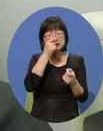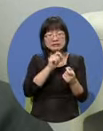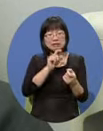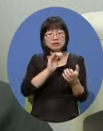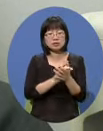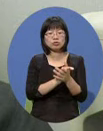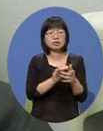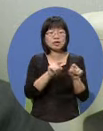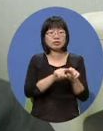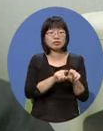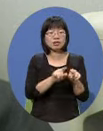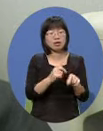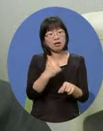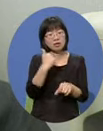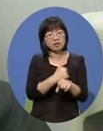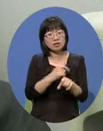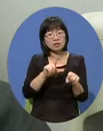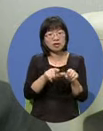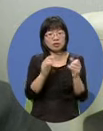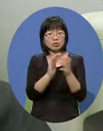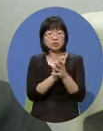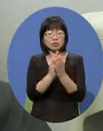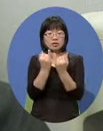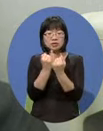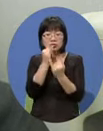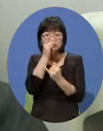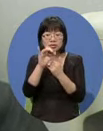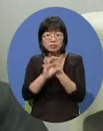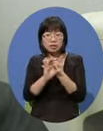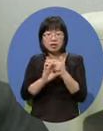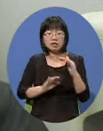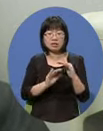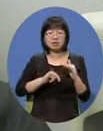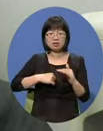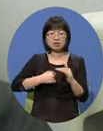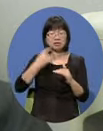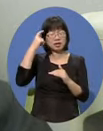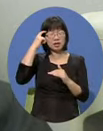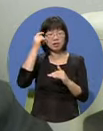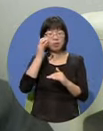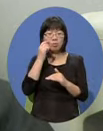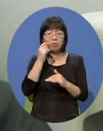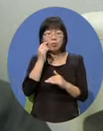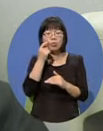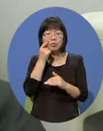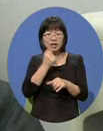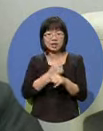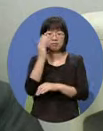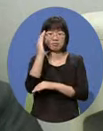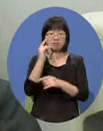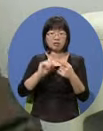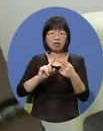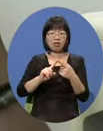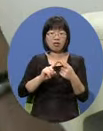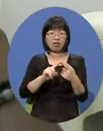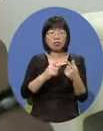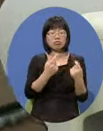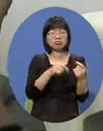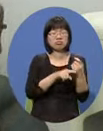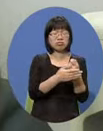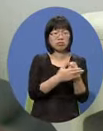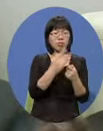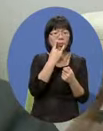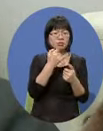같이 가자고 했을 때 뭐 여자친구들이 있는 경우에는 이제 제가 상상하지 못한 이야기들 어머니들은 이런 이유 때문에 이제 보낼 수가 없다